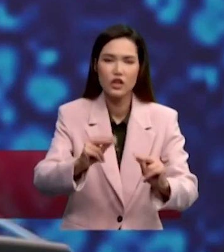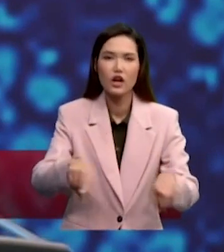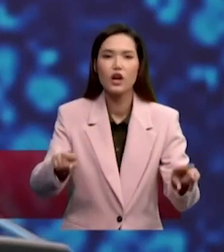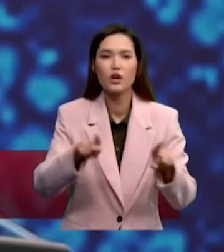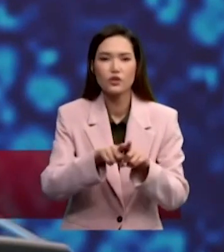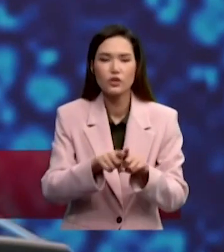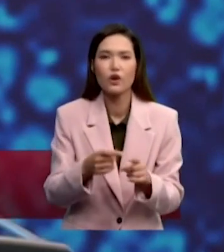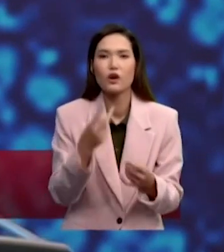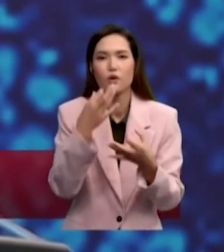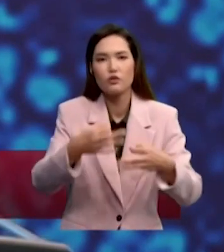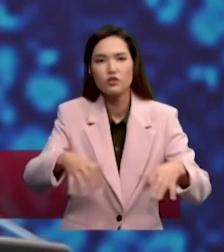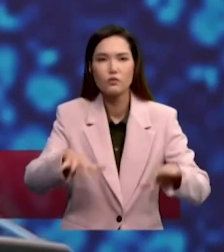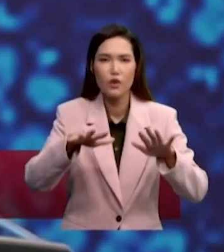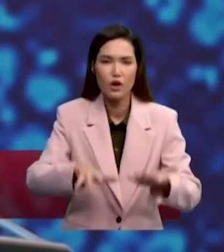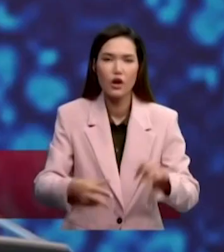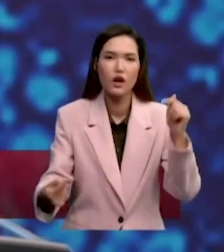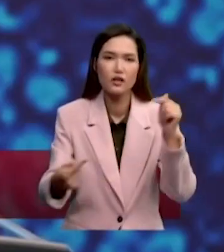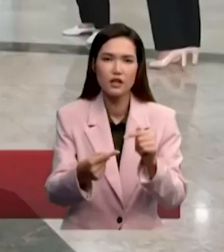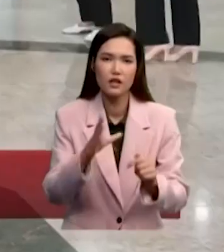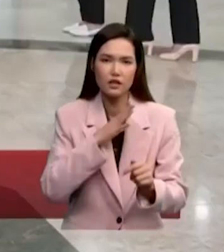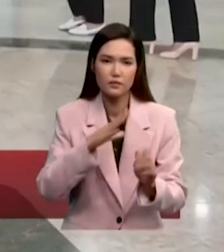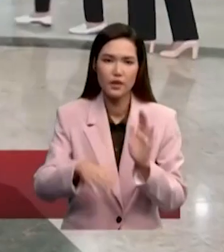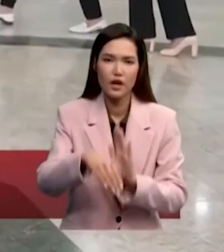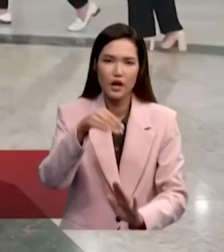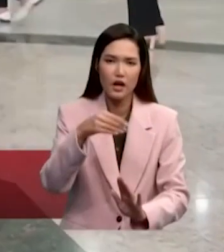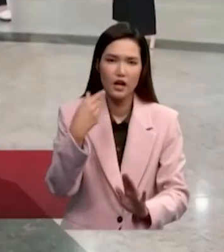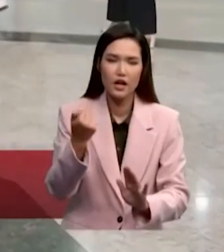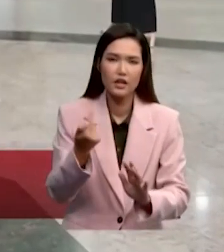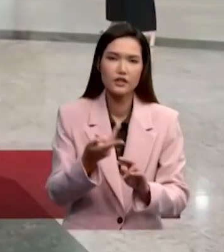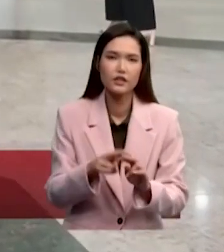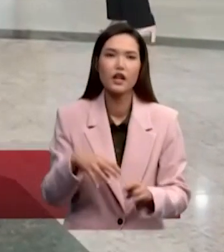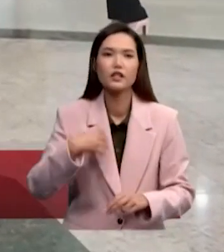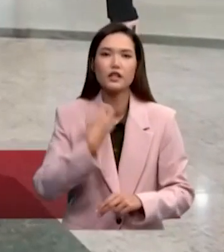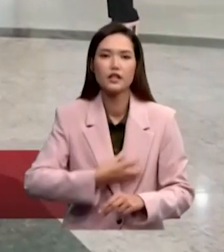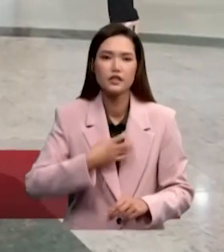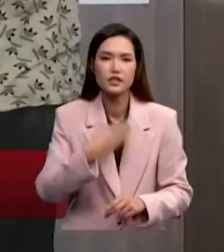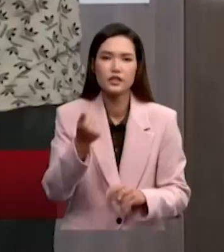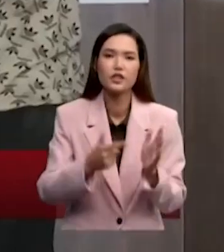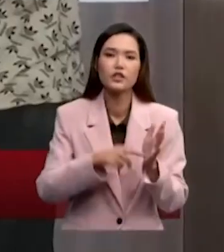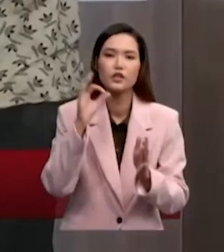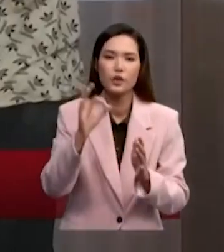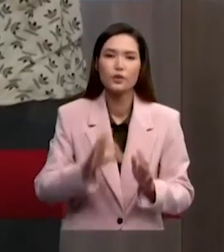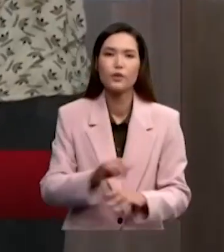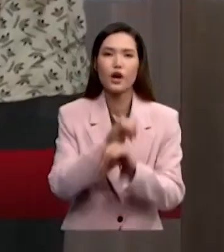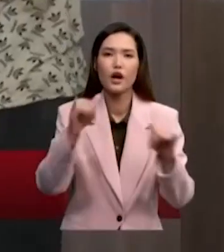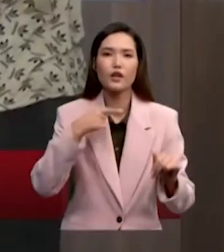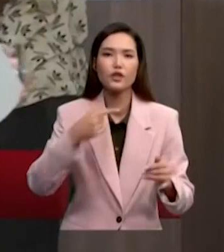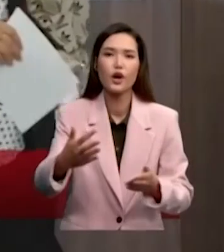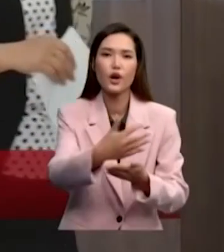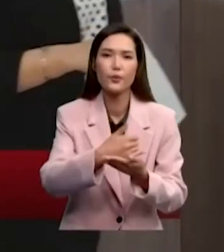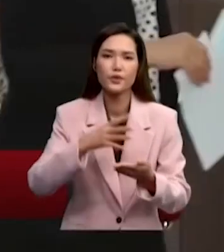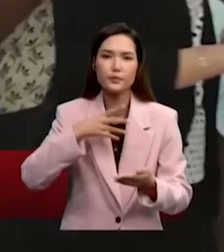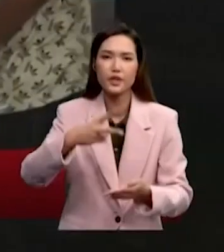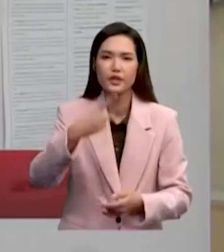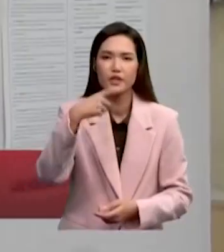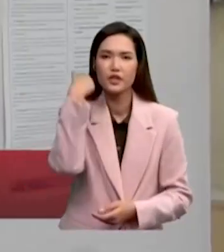секілді демократиялық принциптерге сәйкес өтті. Алдын ала болжалғандай Мирзиёев 87%-дан астам дауыс жинады. Бұл